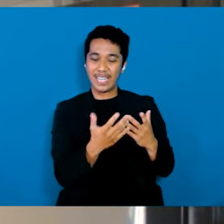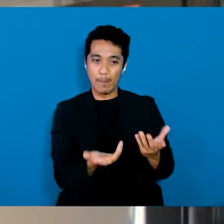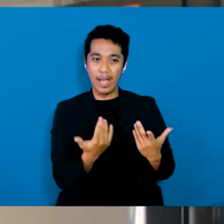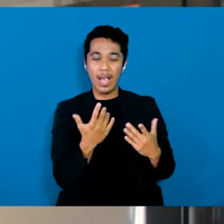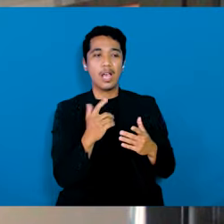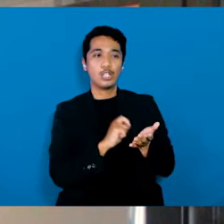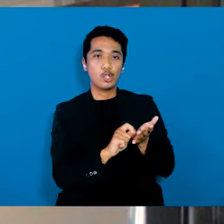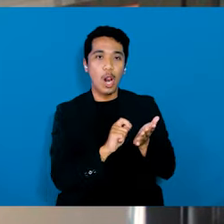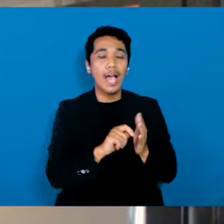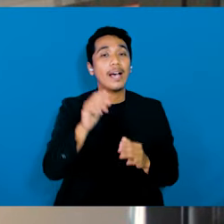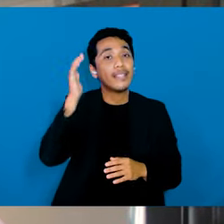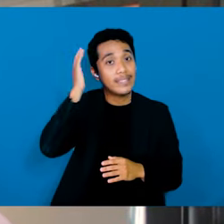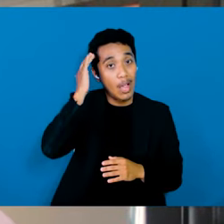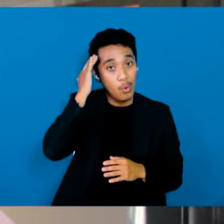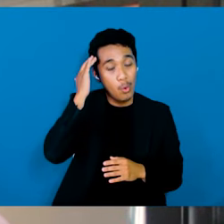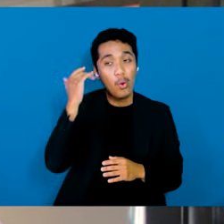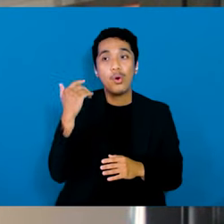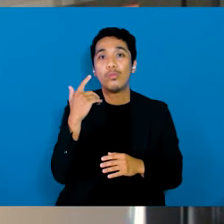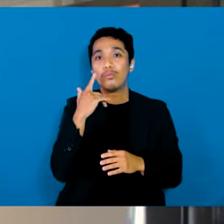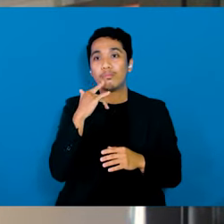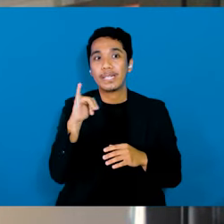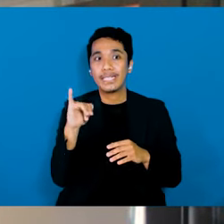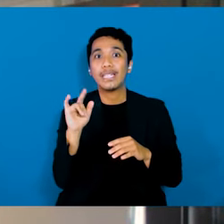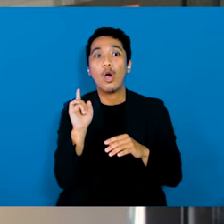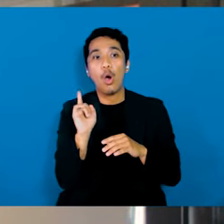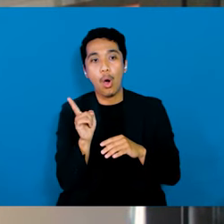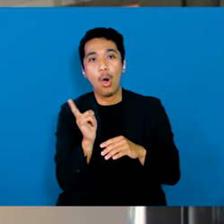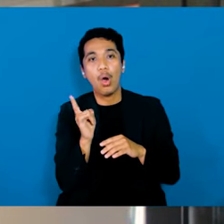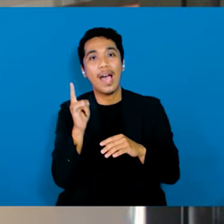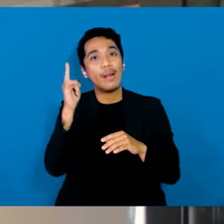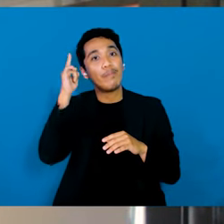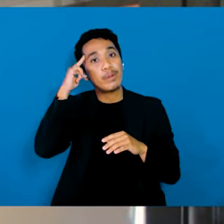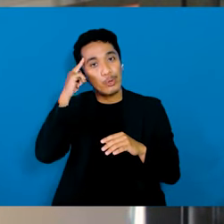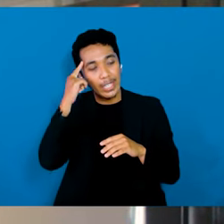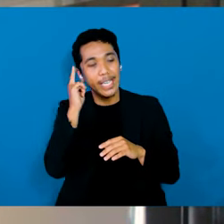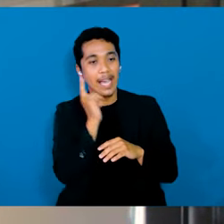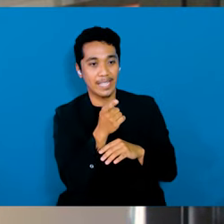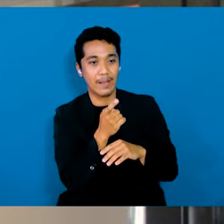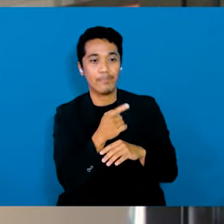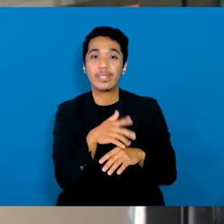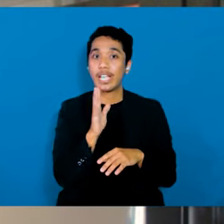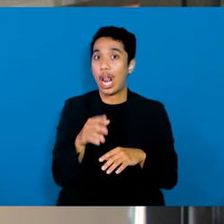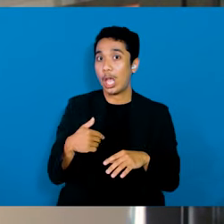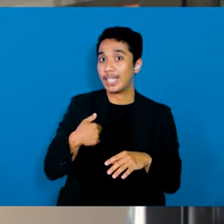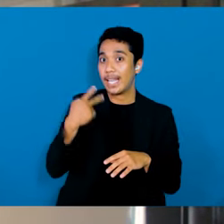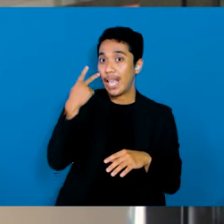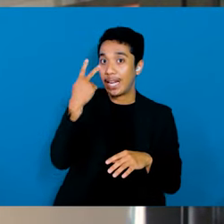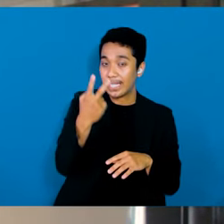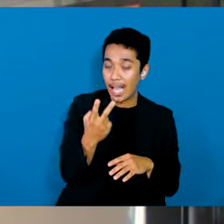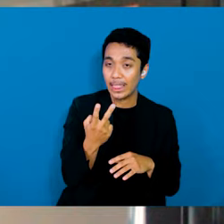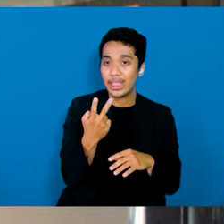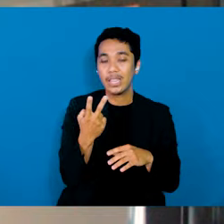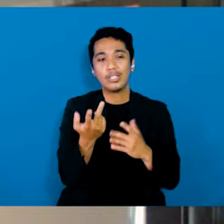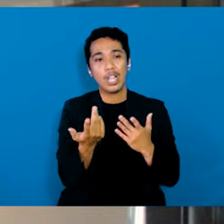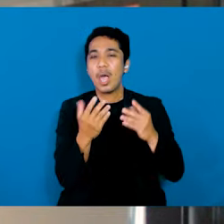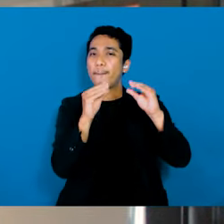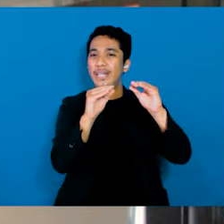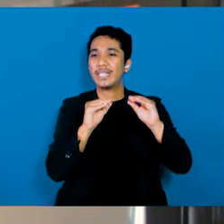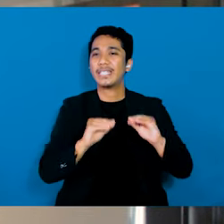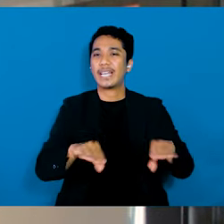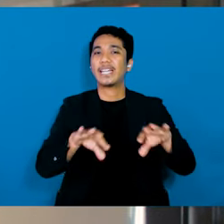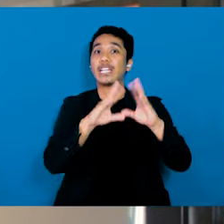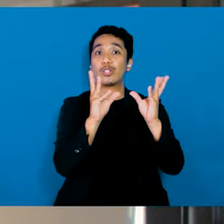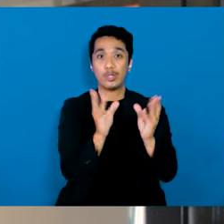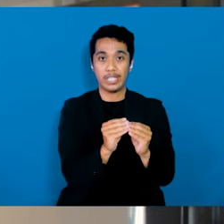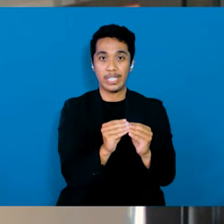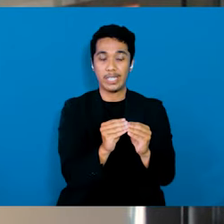sekolah juga tahu, oh ini ternyata ada yang peduli gitu. Lah ini yang lepas, kalau saya lihat yang lepas di pendidikan